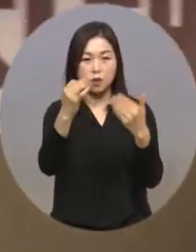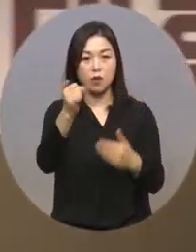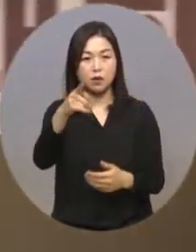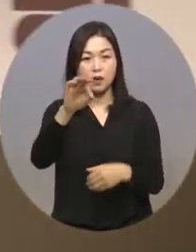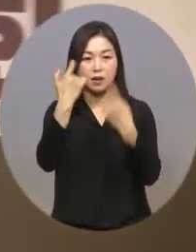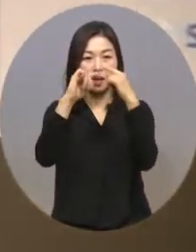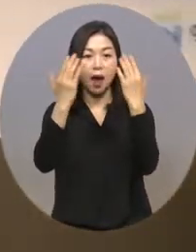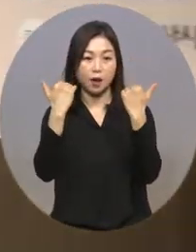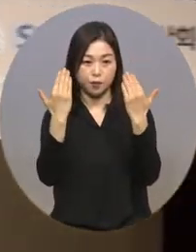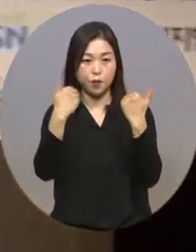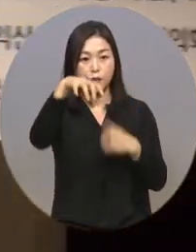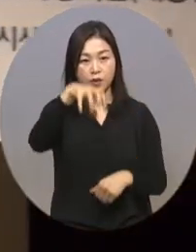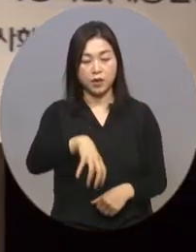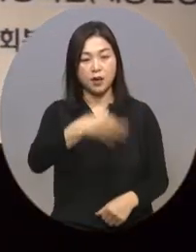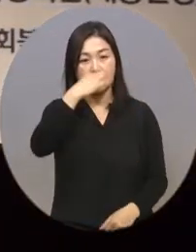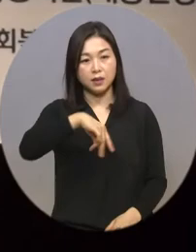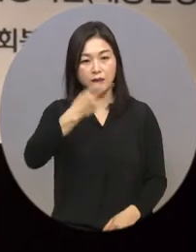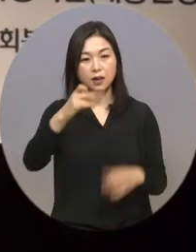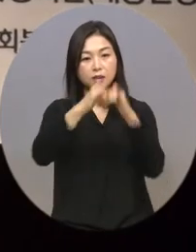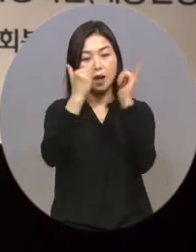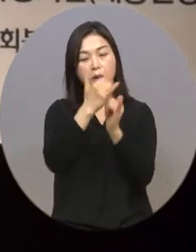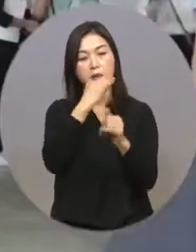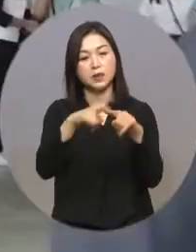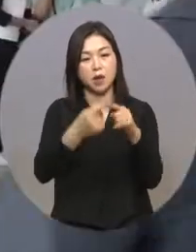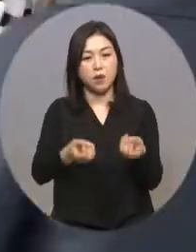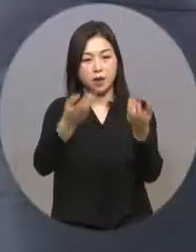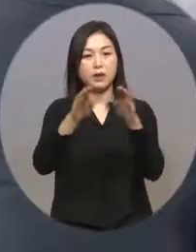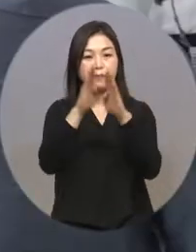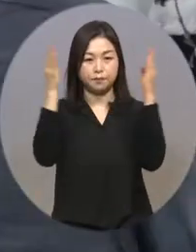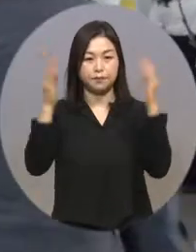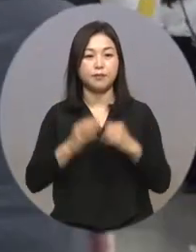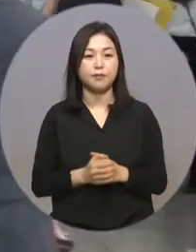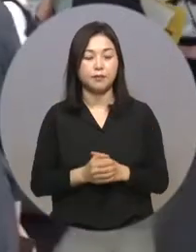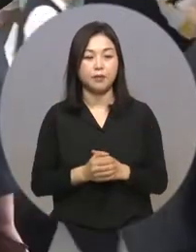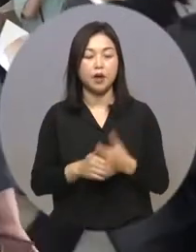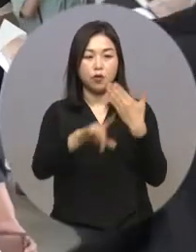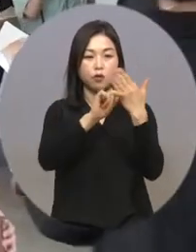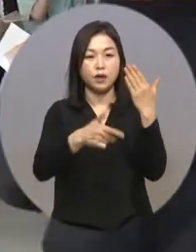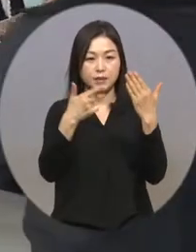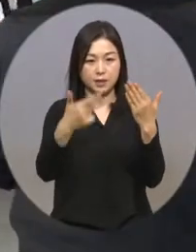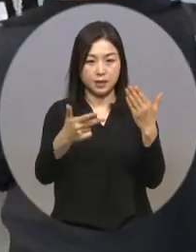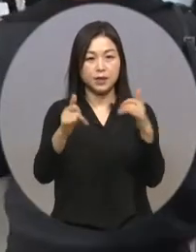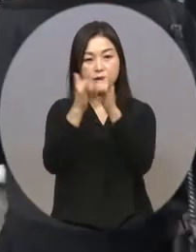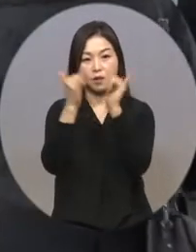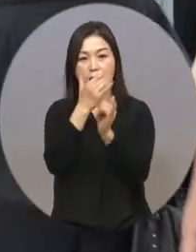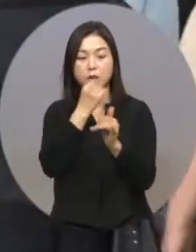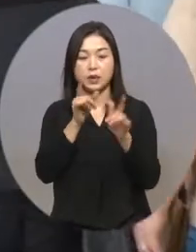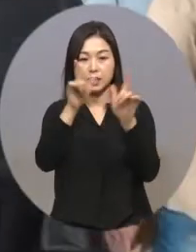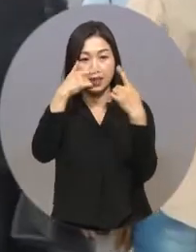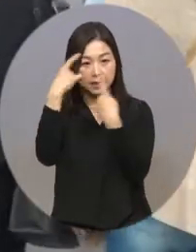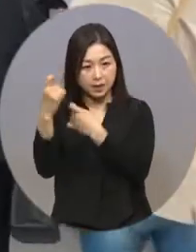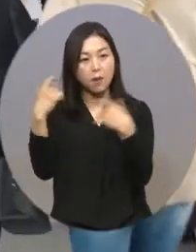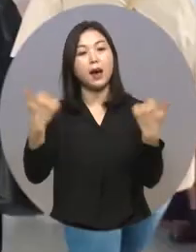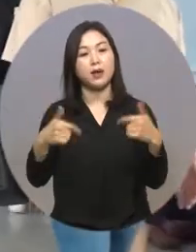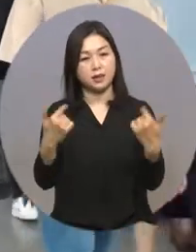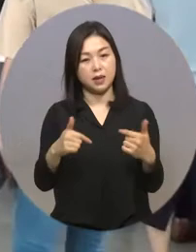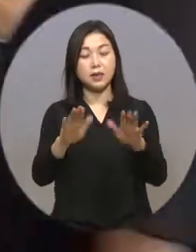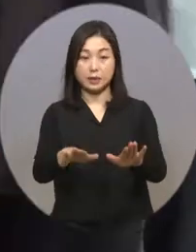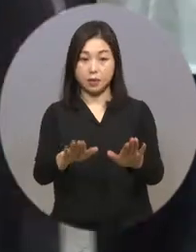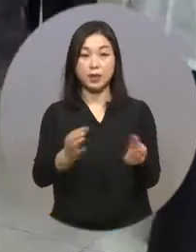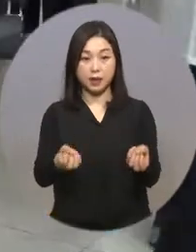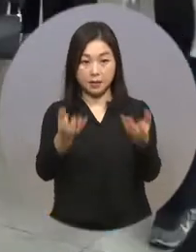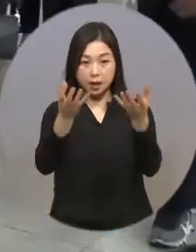학생회관에서 익산시 사회복지대회를 개최했습니다. 매년 9월 7일인 사회복지의 날을 기념해 진행된 이번